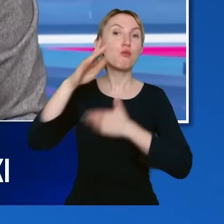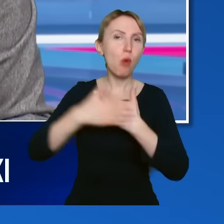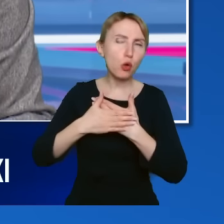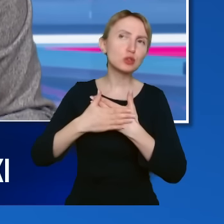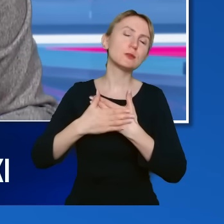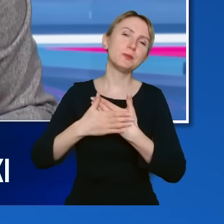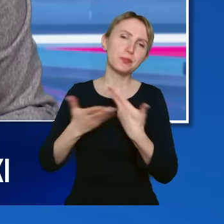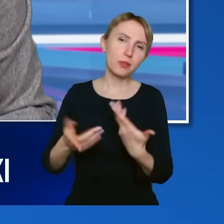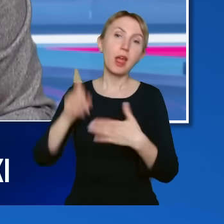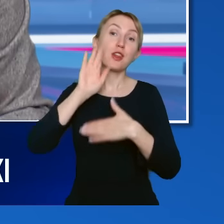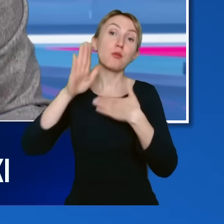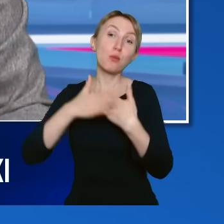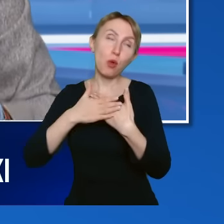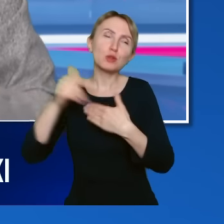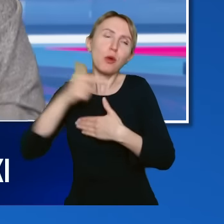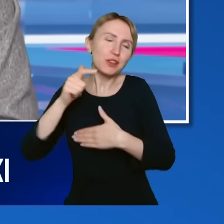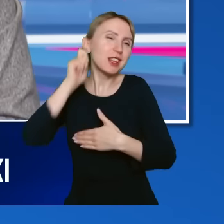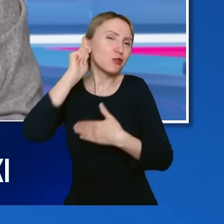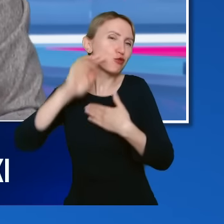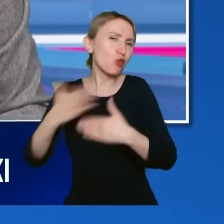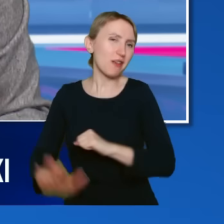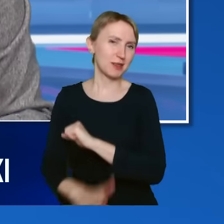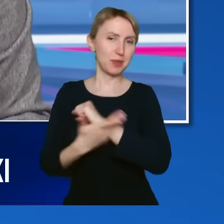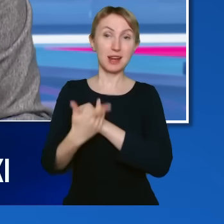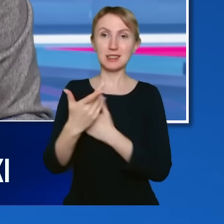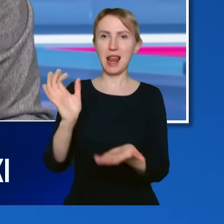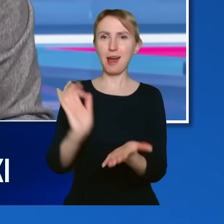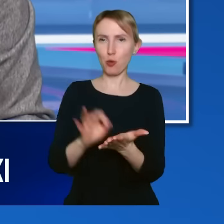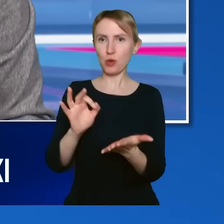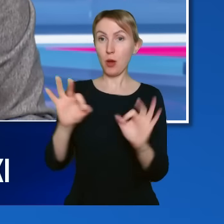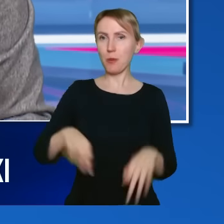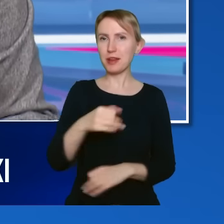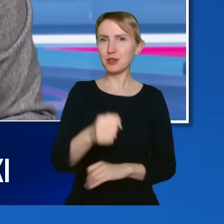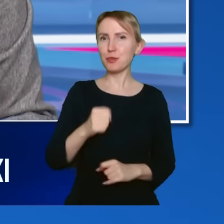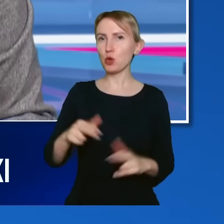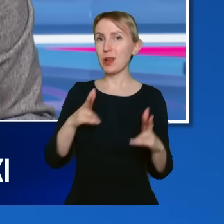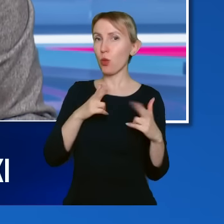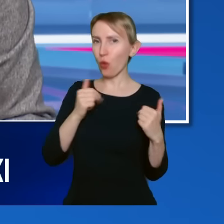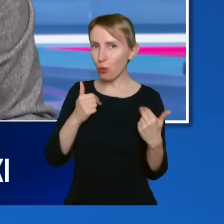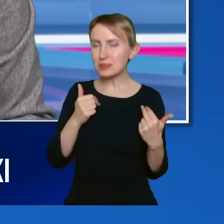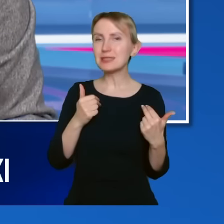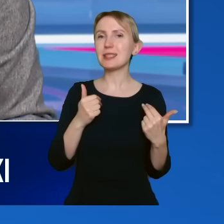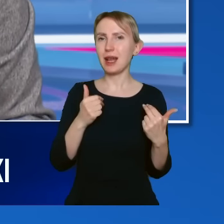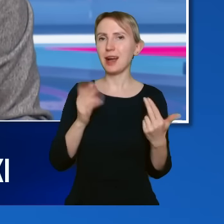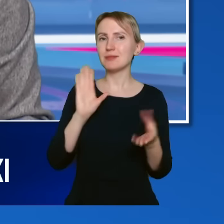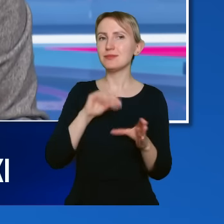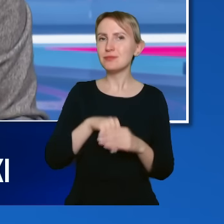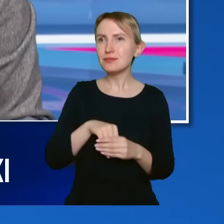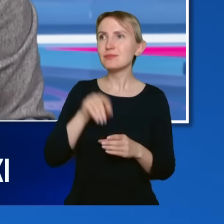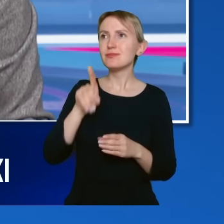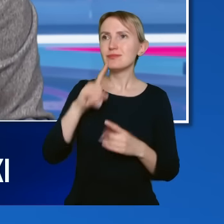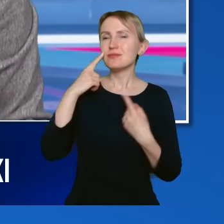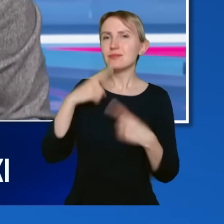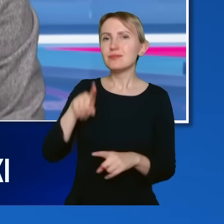mąż żonę powinien wspierać, no ale tak się złożyło, że pani poseł jest w komisji takiej, która